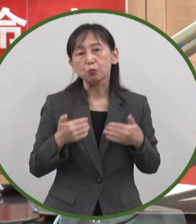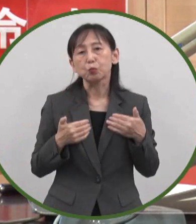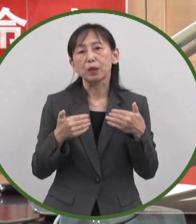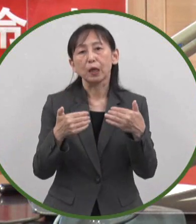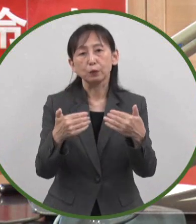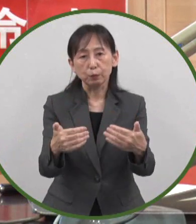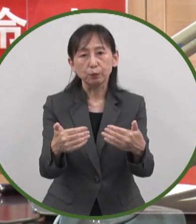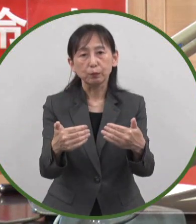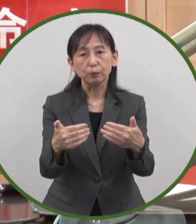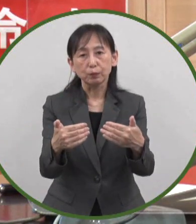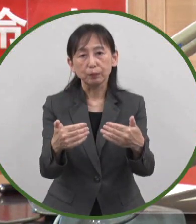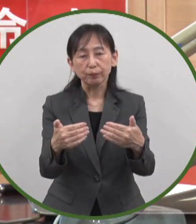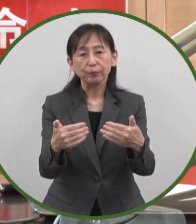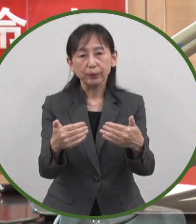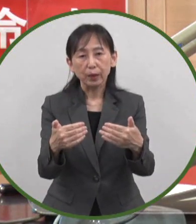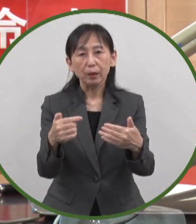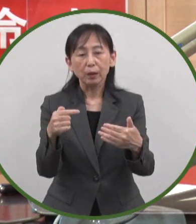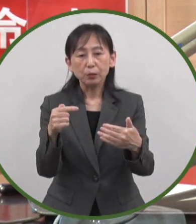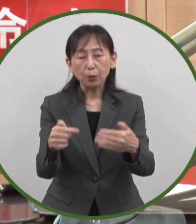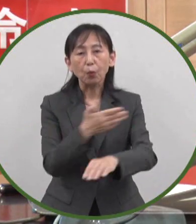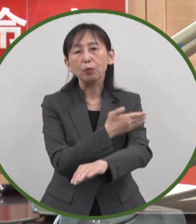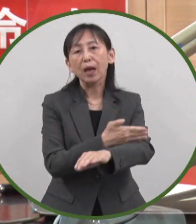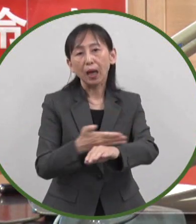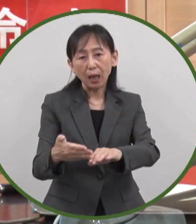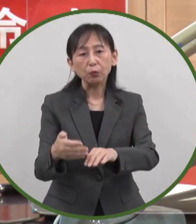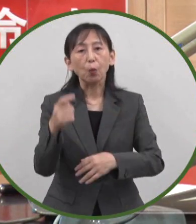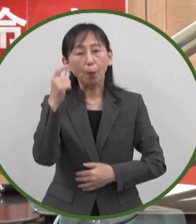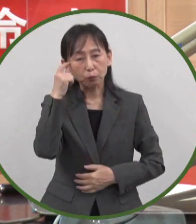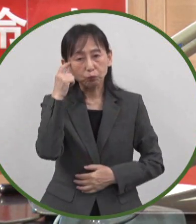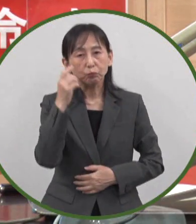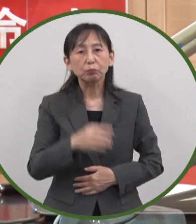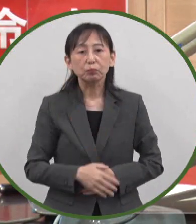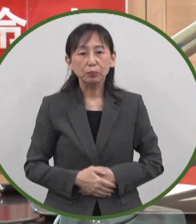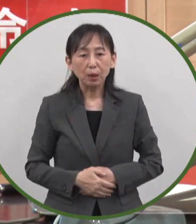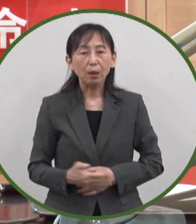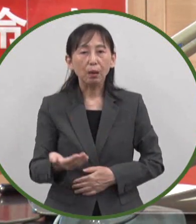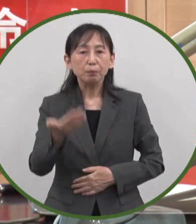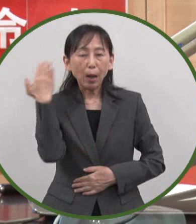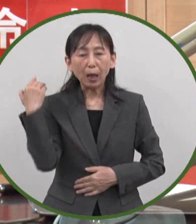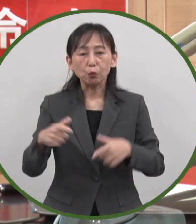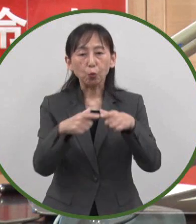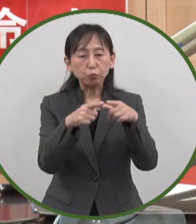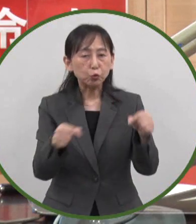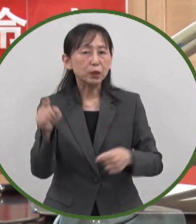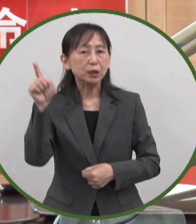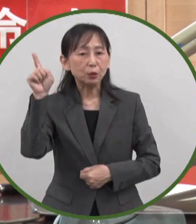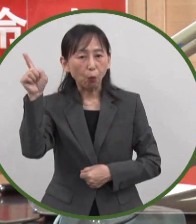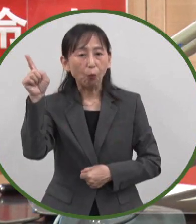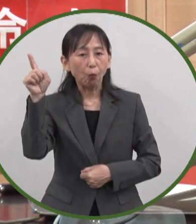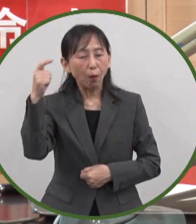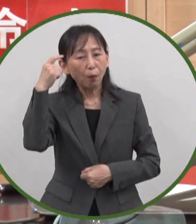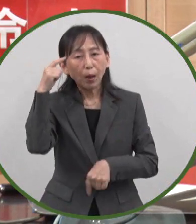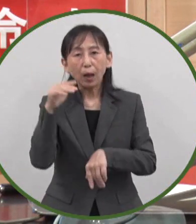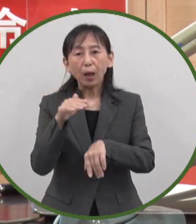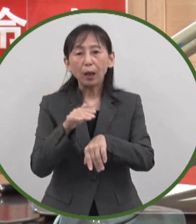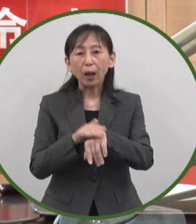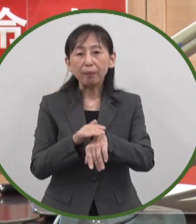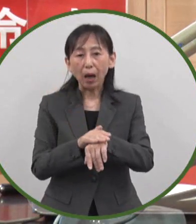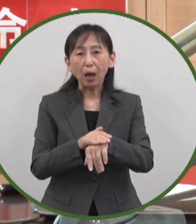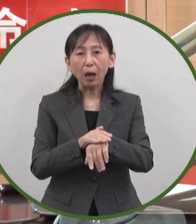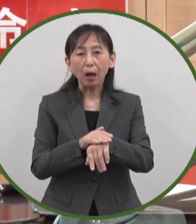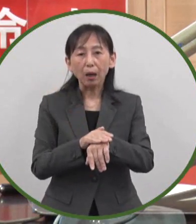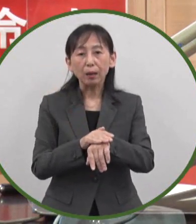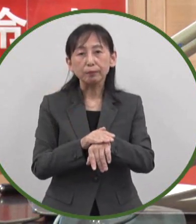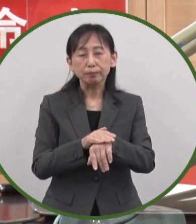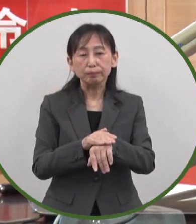くということの一環だと思いますので、これは従来の国の考え方